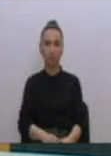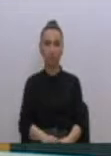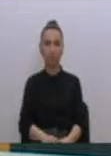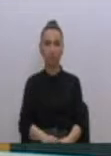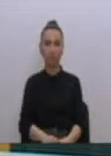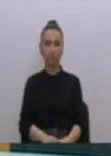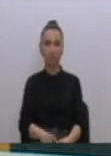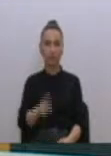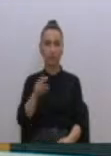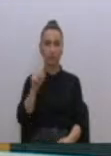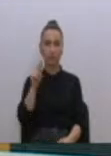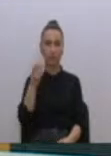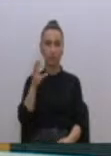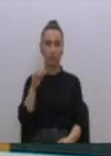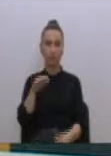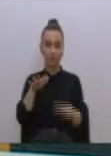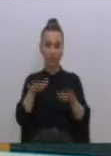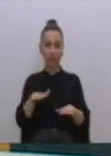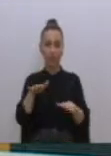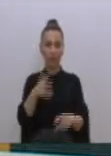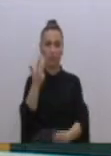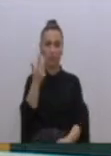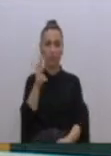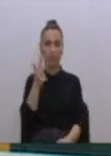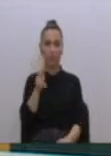დავით ხაჯიშვილი ადგილიდან.